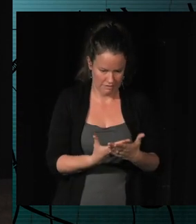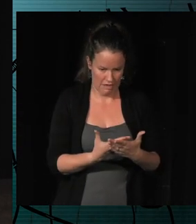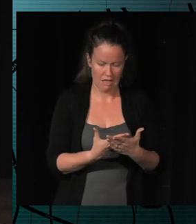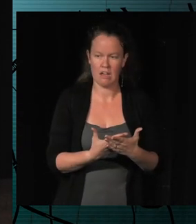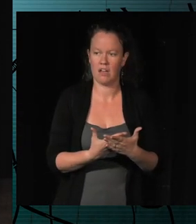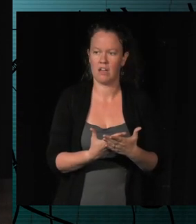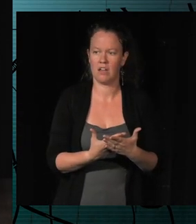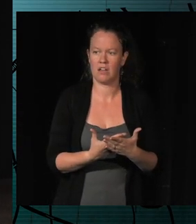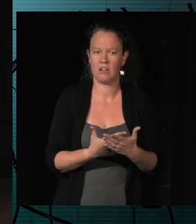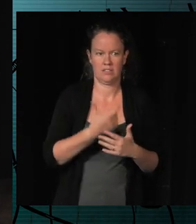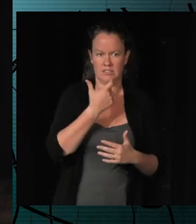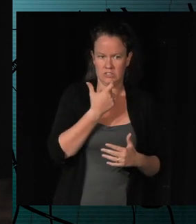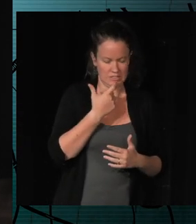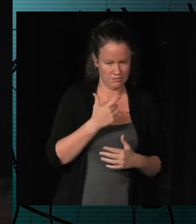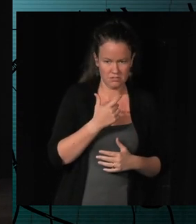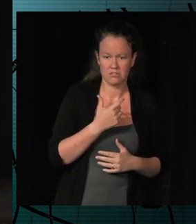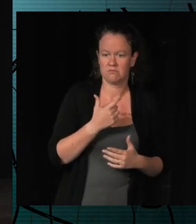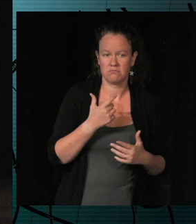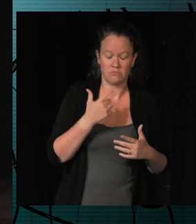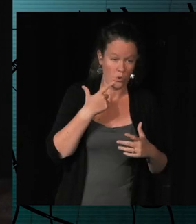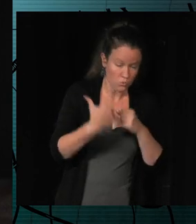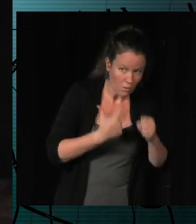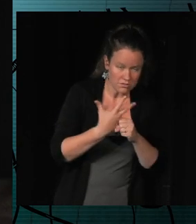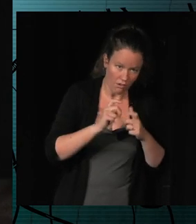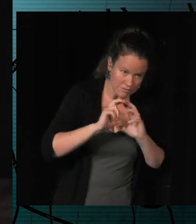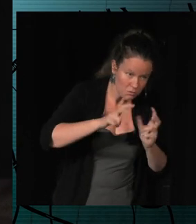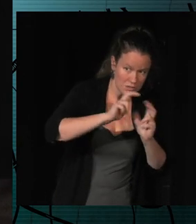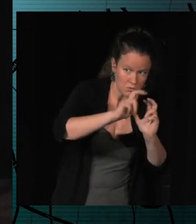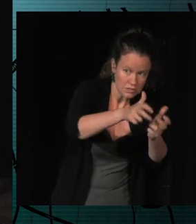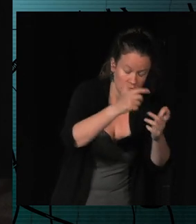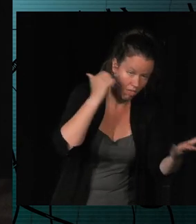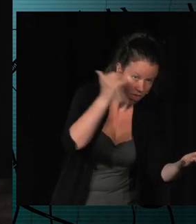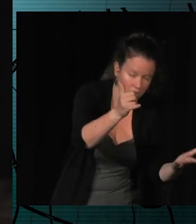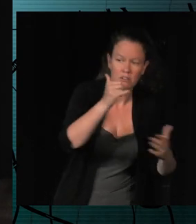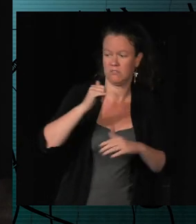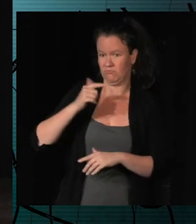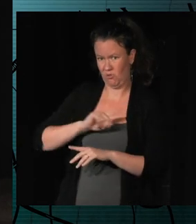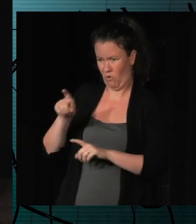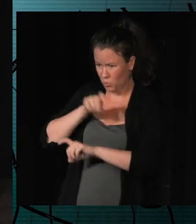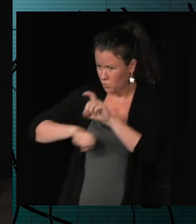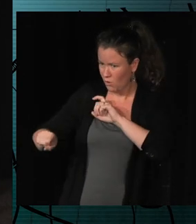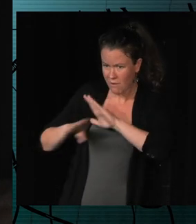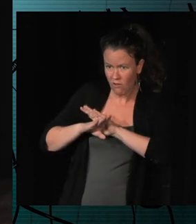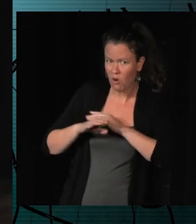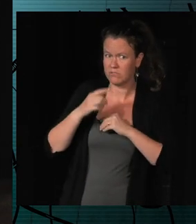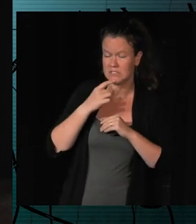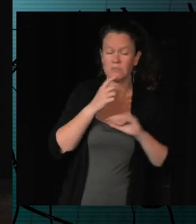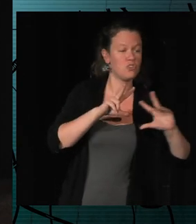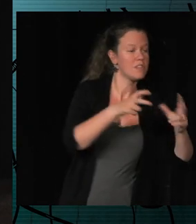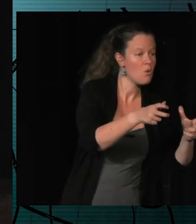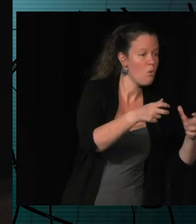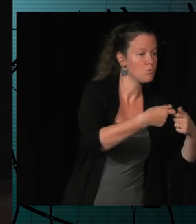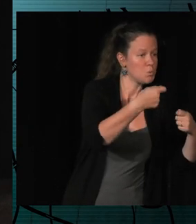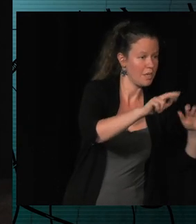entre non revenons au mini série tu me fais un truc de épisodes comme enfin un jeu vidéo tu le fais tu le finis en 8h tu me fais 8h de de